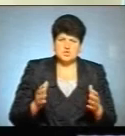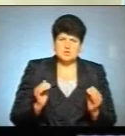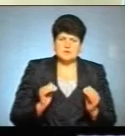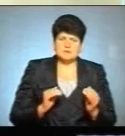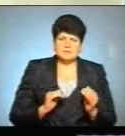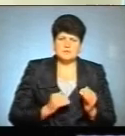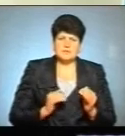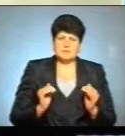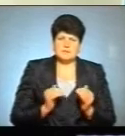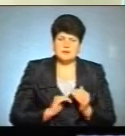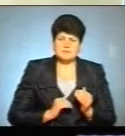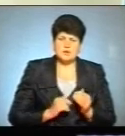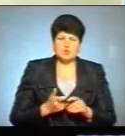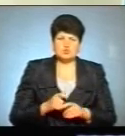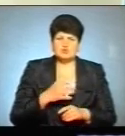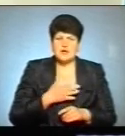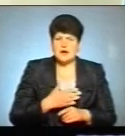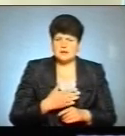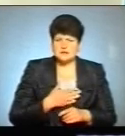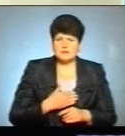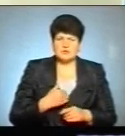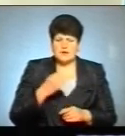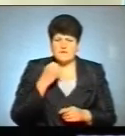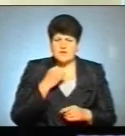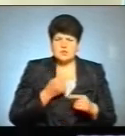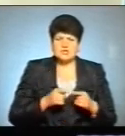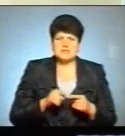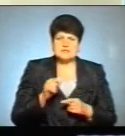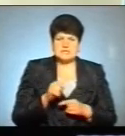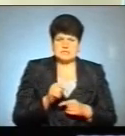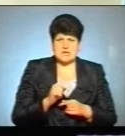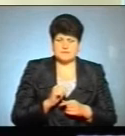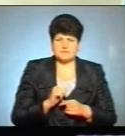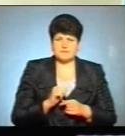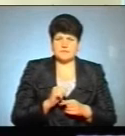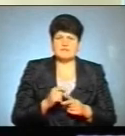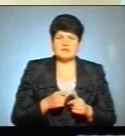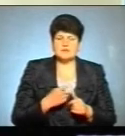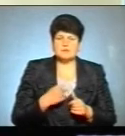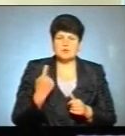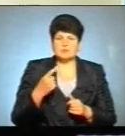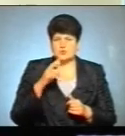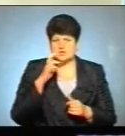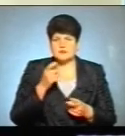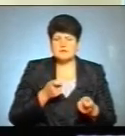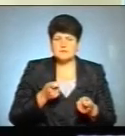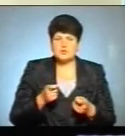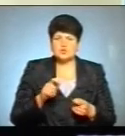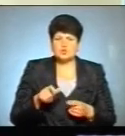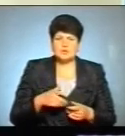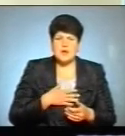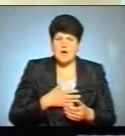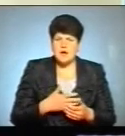бізнес, але дуже активно. І я вдячний за це і від імені обласної державної адміністрації, що люди так